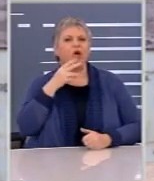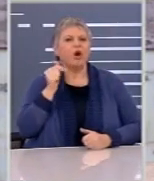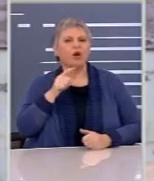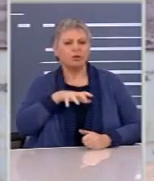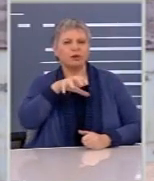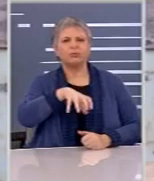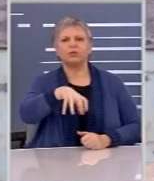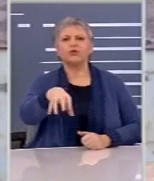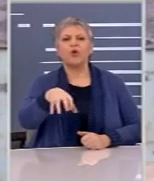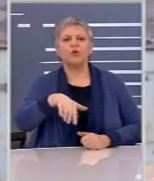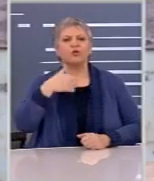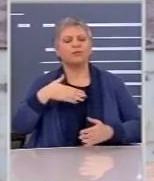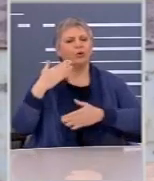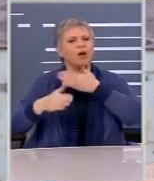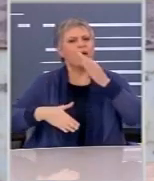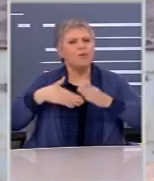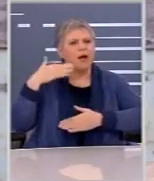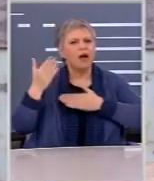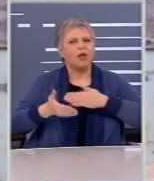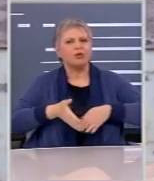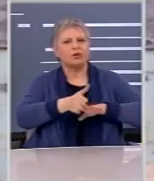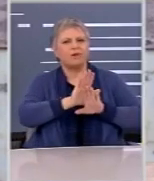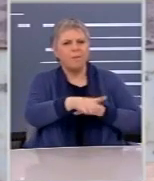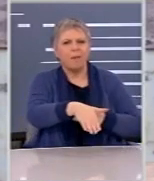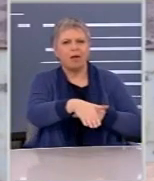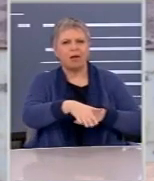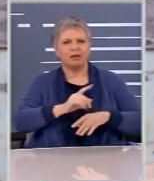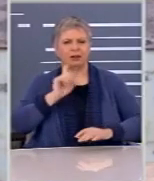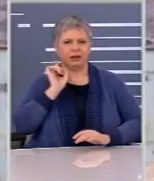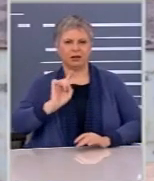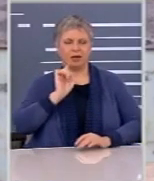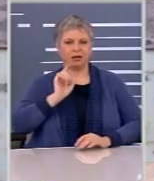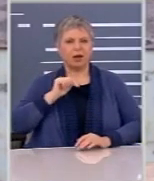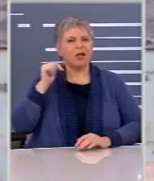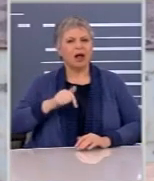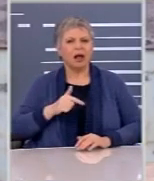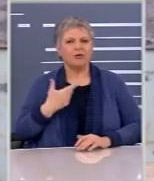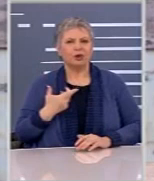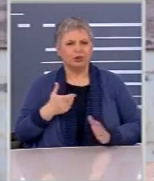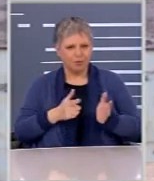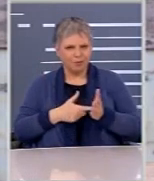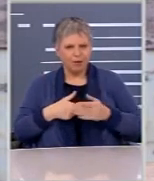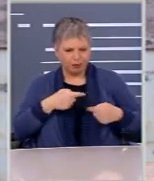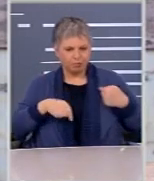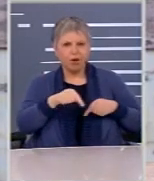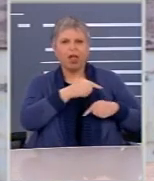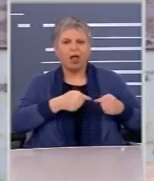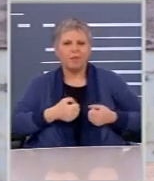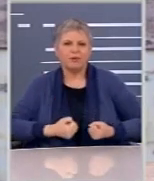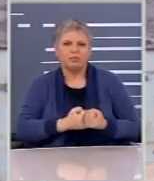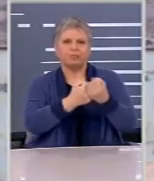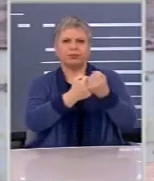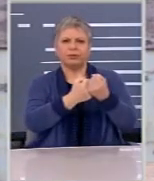τους δεν τους το επιτρέπουν. Αυτό σημαίνει γυναικεία αλληλεγγύη. Και οι γυναίκες που είναι ολοκληρωμένες, που